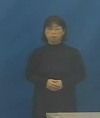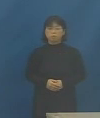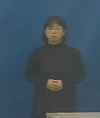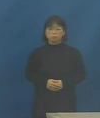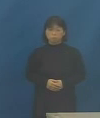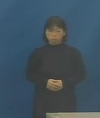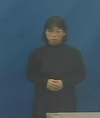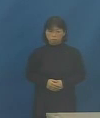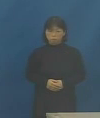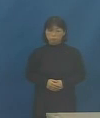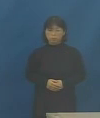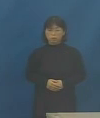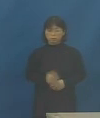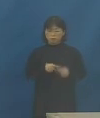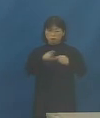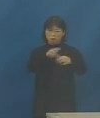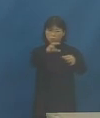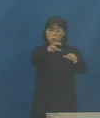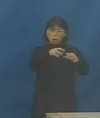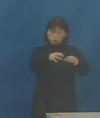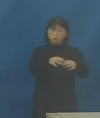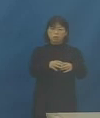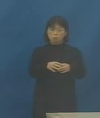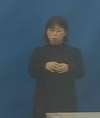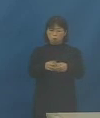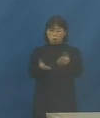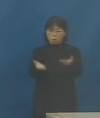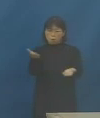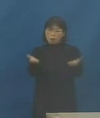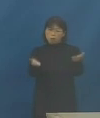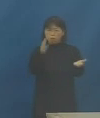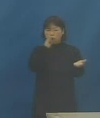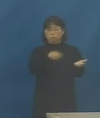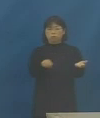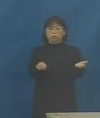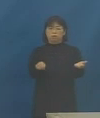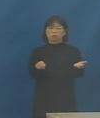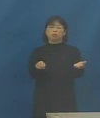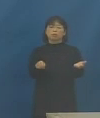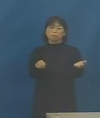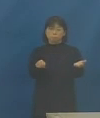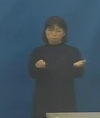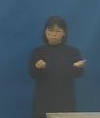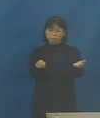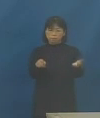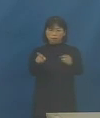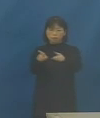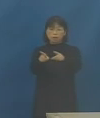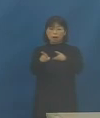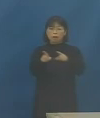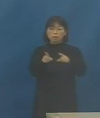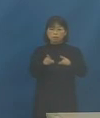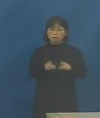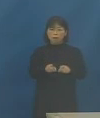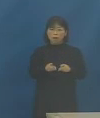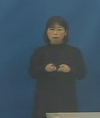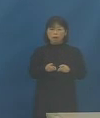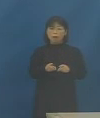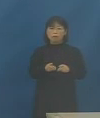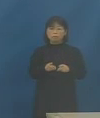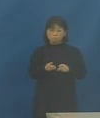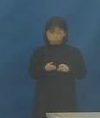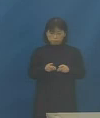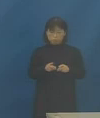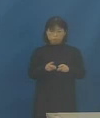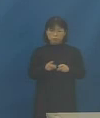ほか9月の方をかけなければバランスが取れないという状況です従いまして英文字段ギア